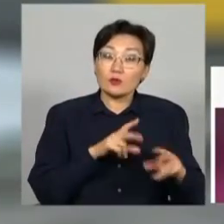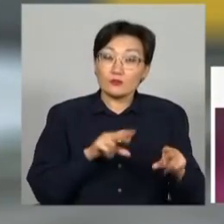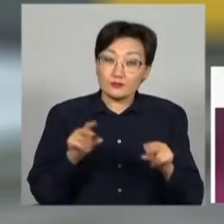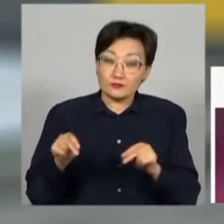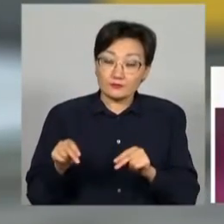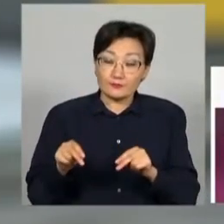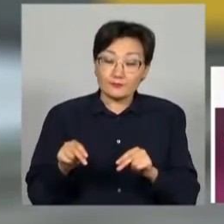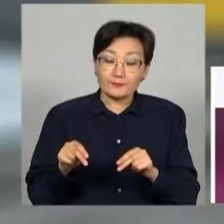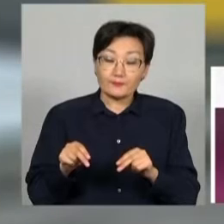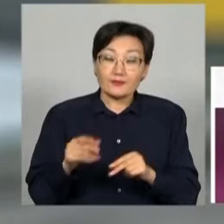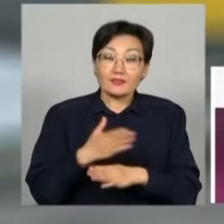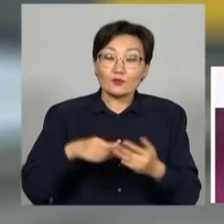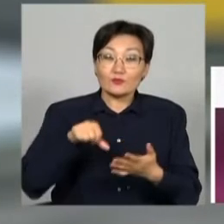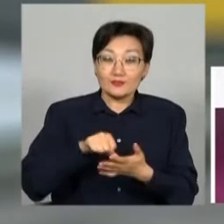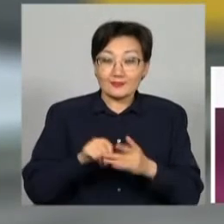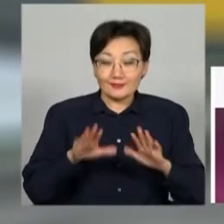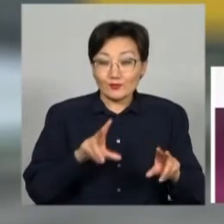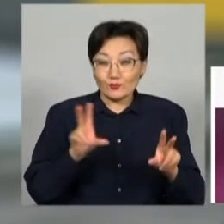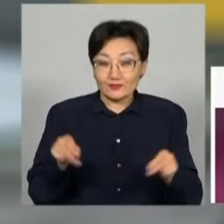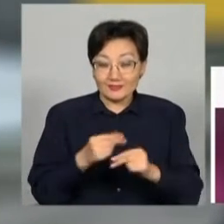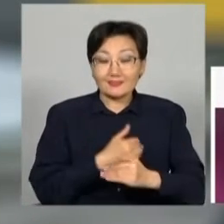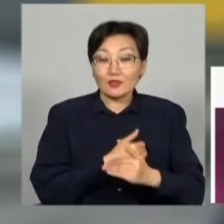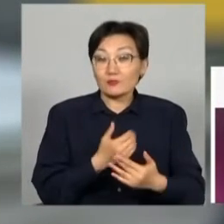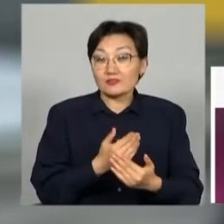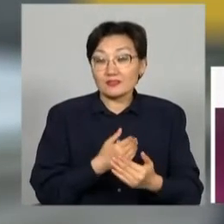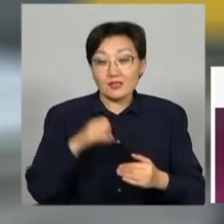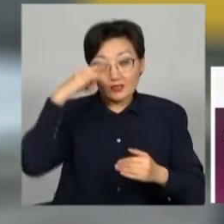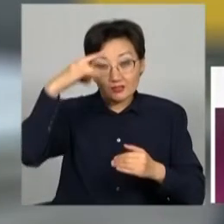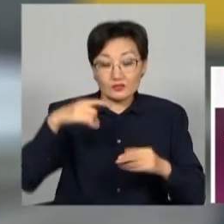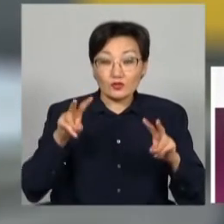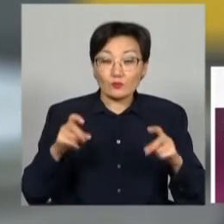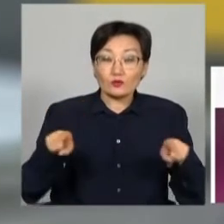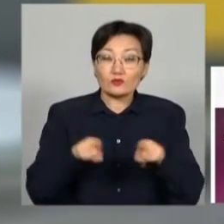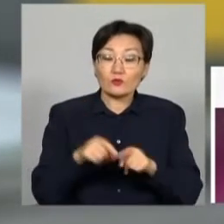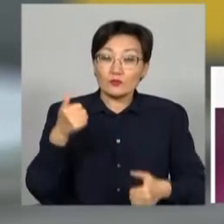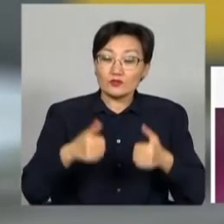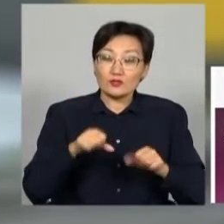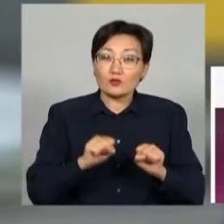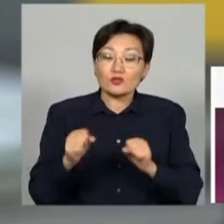Қазақстан паралимпиада құрамасы мүшелеріне тек сәттілік тілегім келеді. Ел намысын осындай дүбелі додада